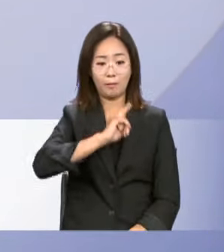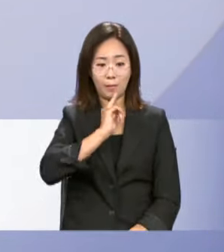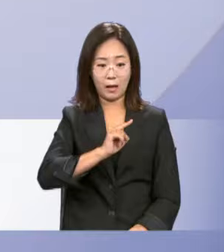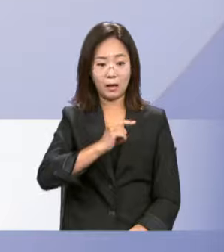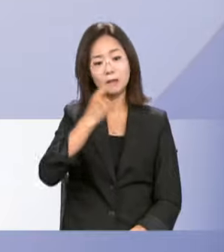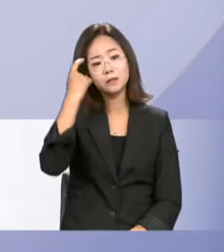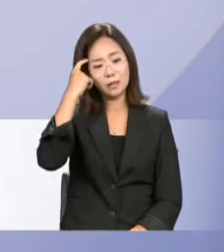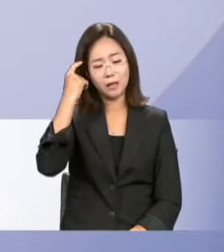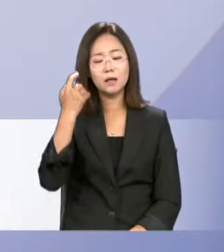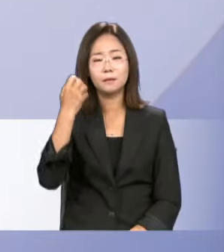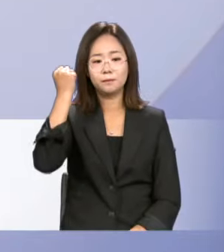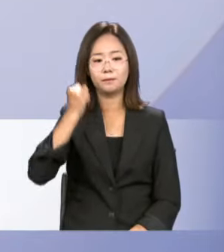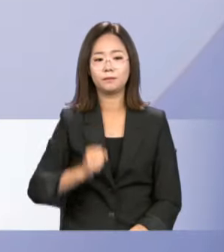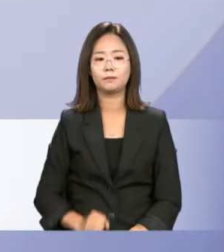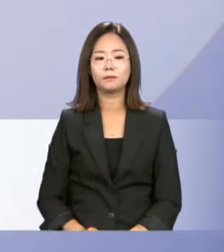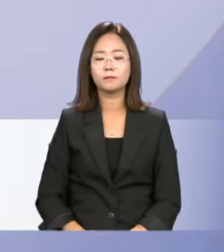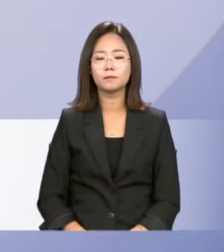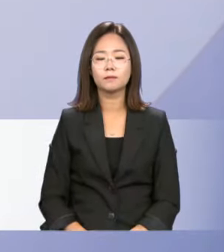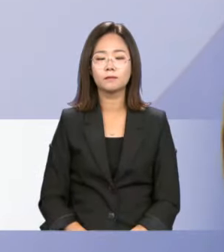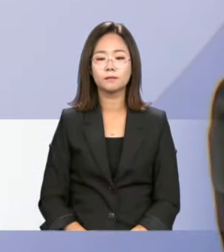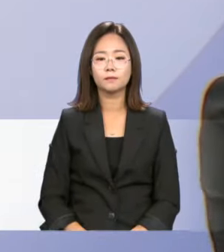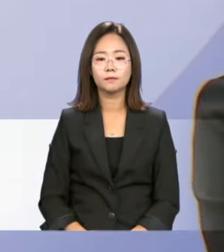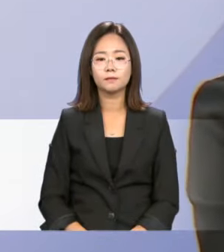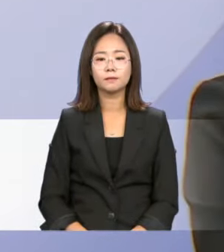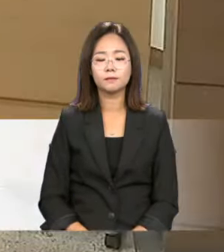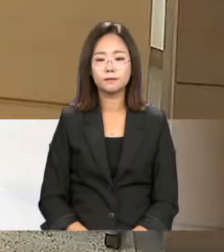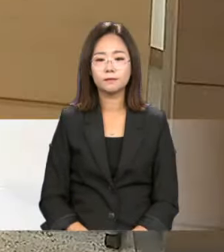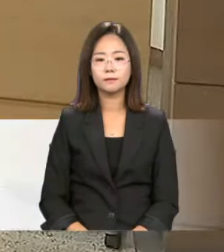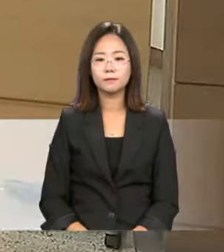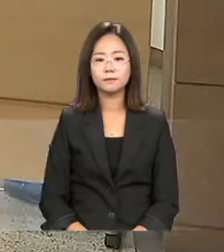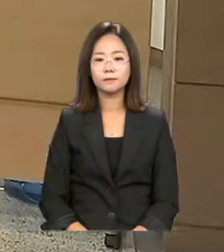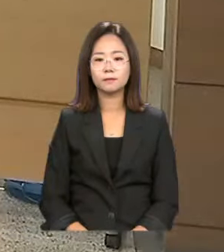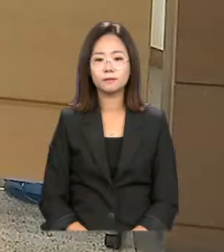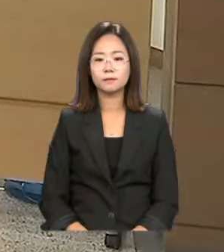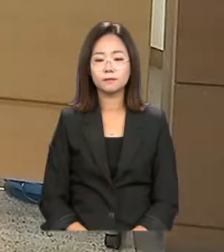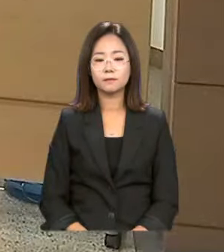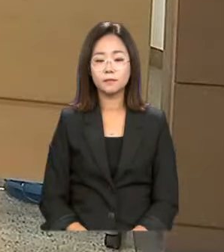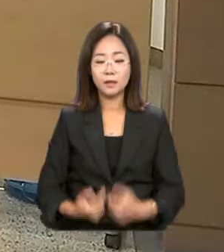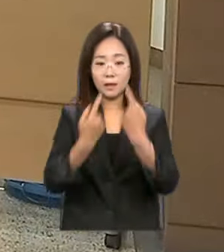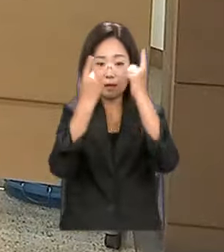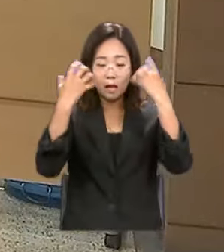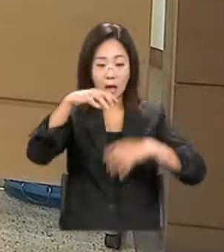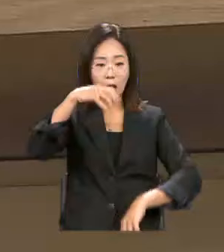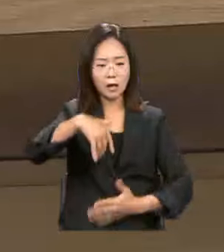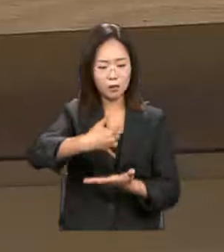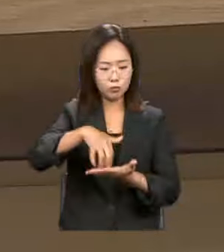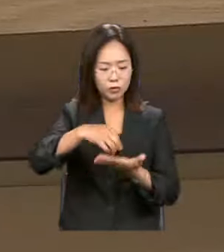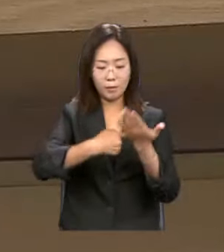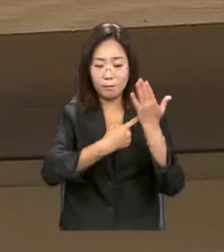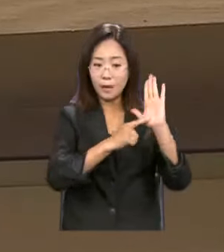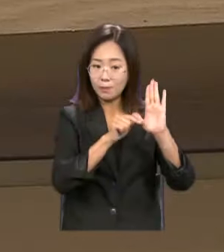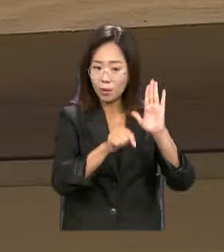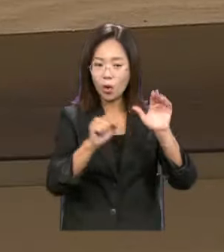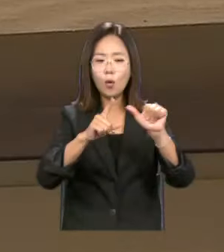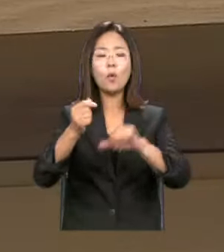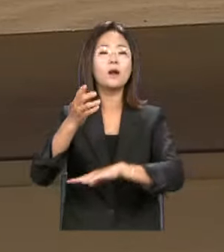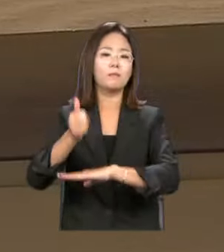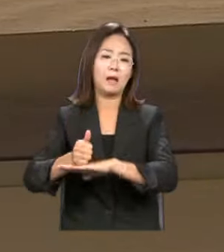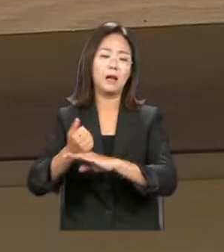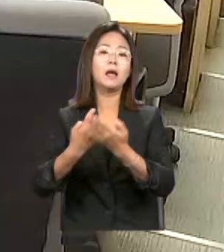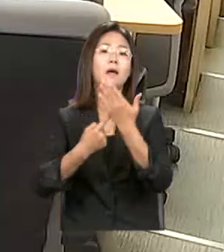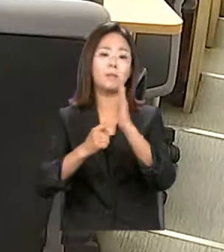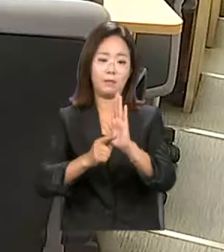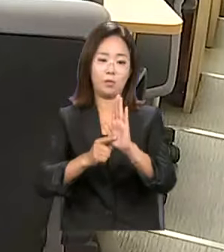이다 이렇게 저는 보고 있습니다 각 대학이 모집 요강을 발표하는 건 5월